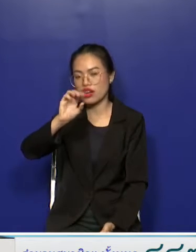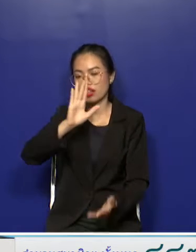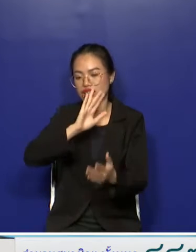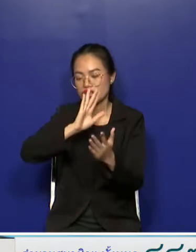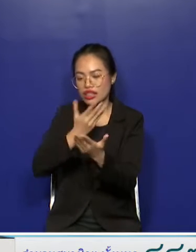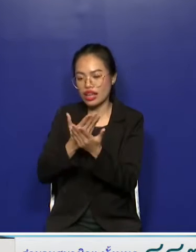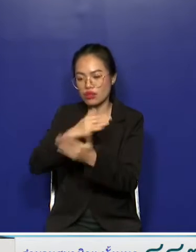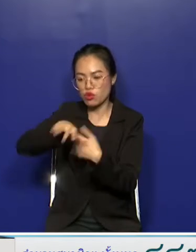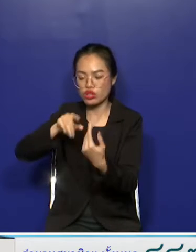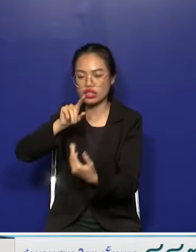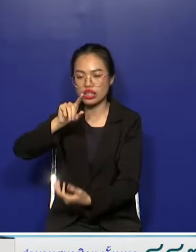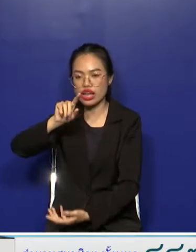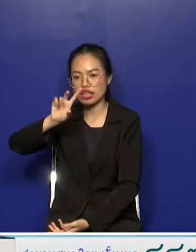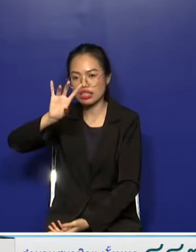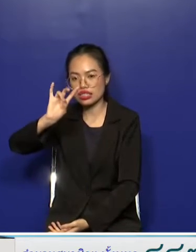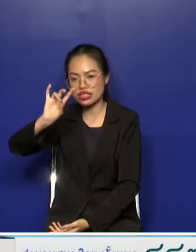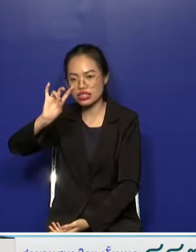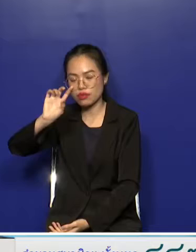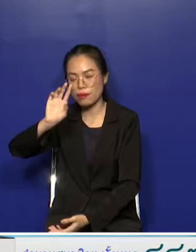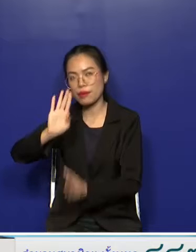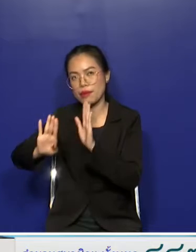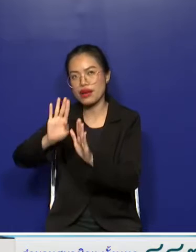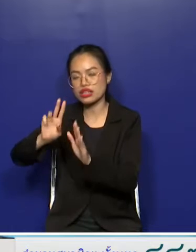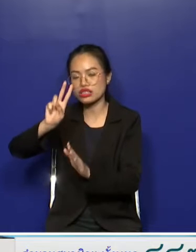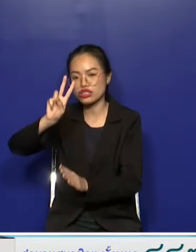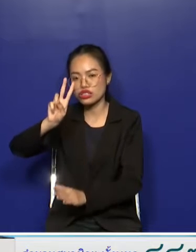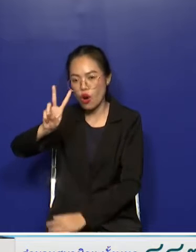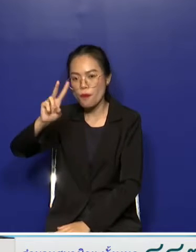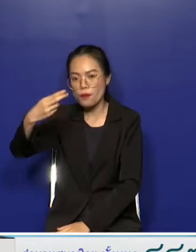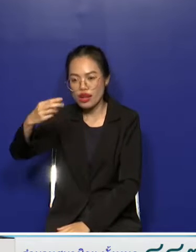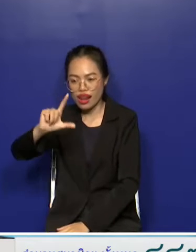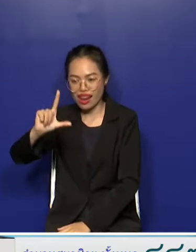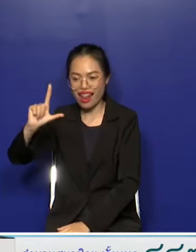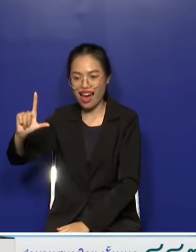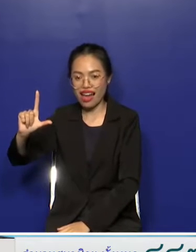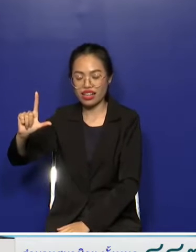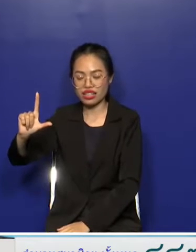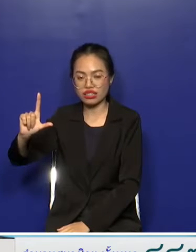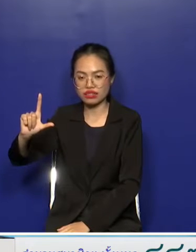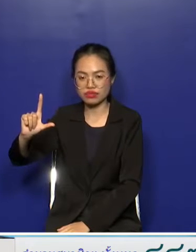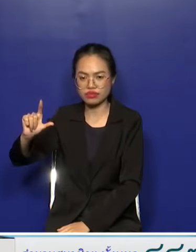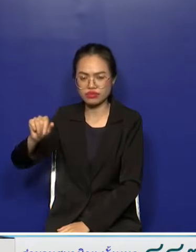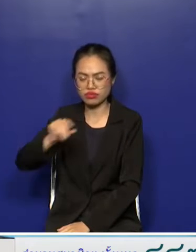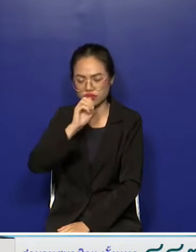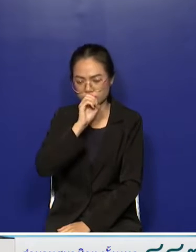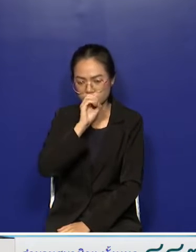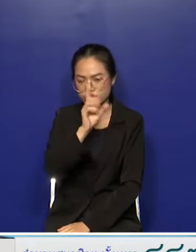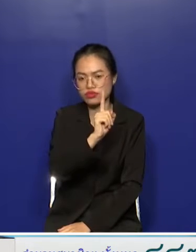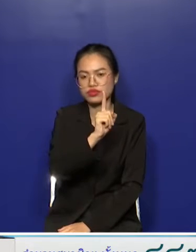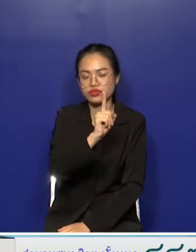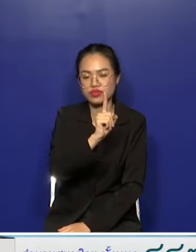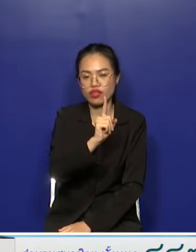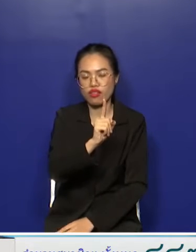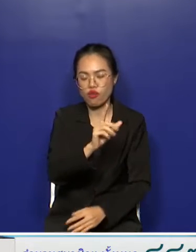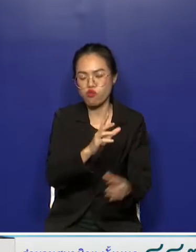นะครับ ให้โบ นัส ก็ ฝ. 20,000,000 ครัตรงนี้ผมาก จะีนạnh พ p am thangos ผ่านไปยังฆ tareกรัการ